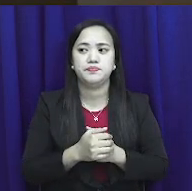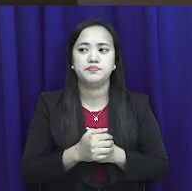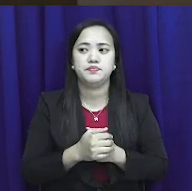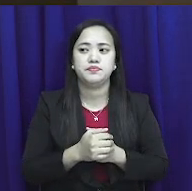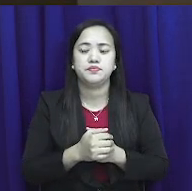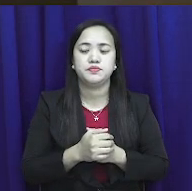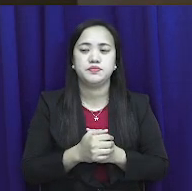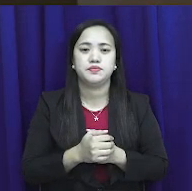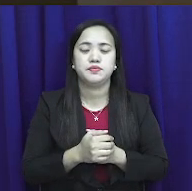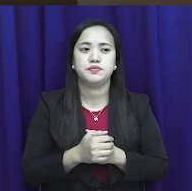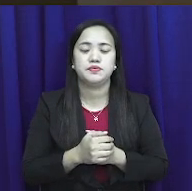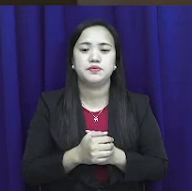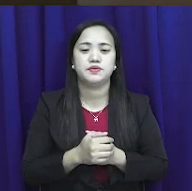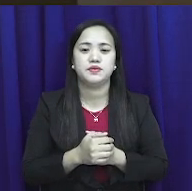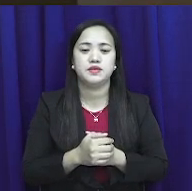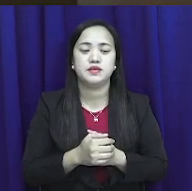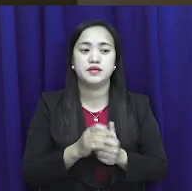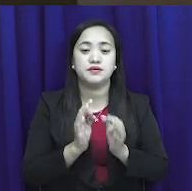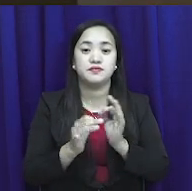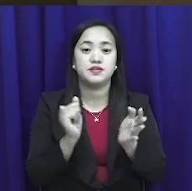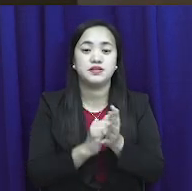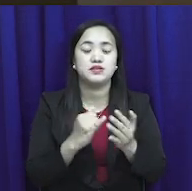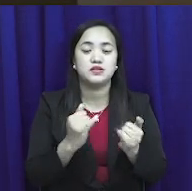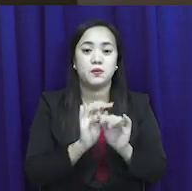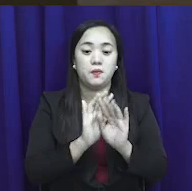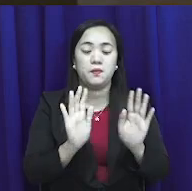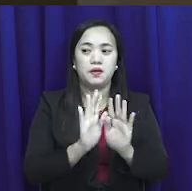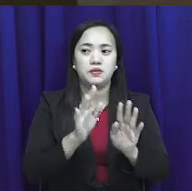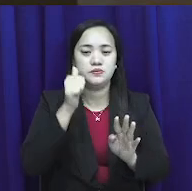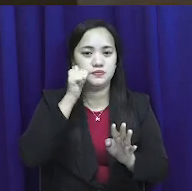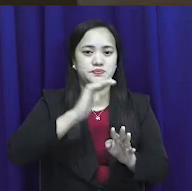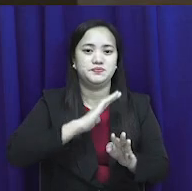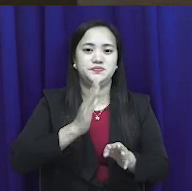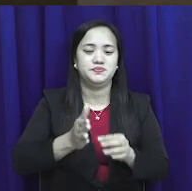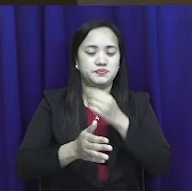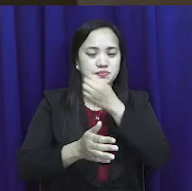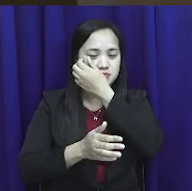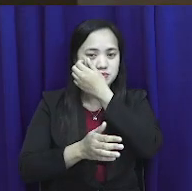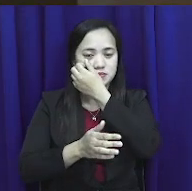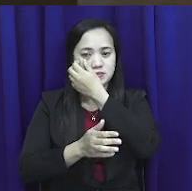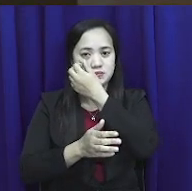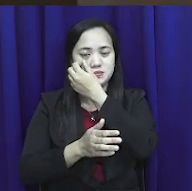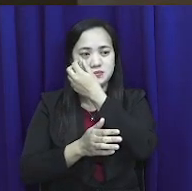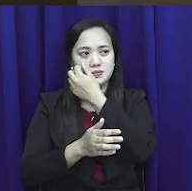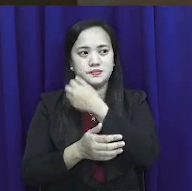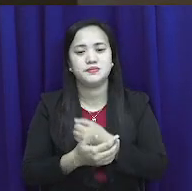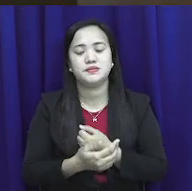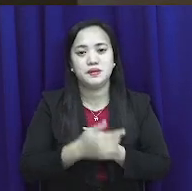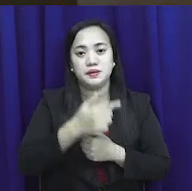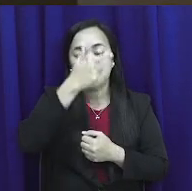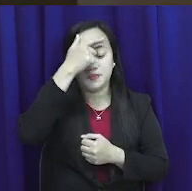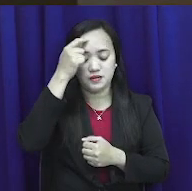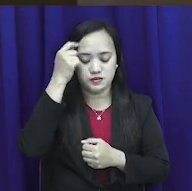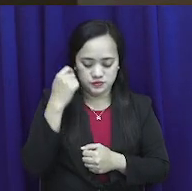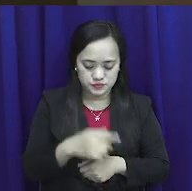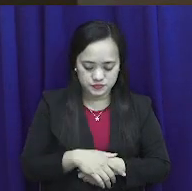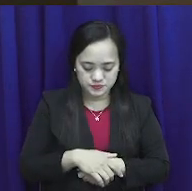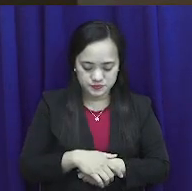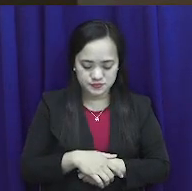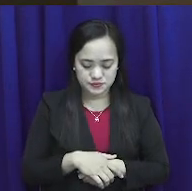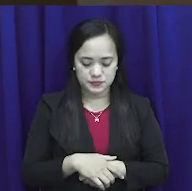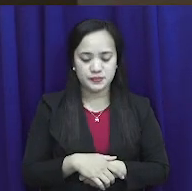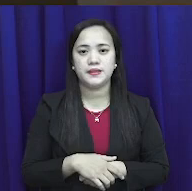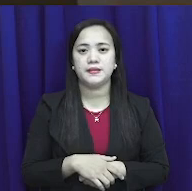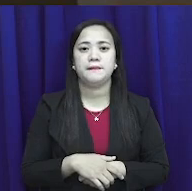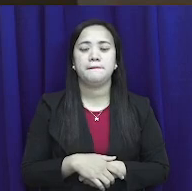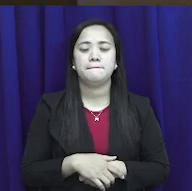Proverbs 31 eh O ito totoong Wonder Woman yan ang totoong Wonder Woman Oo kasi sa sabi ko nga titingnan niyo sa totoo